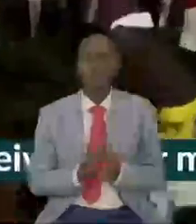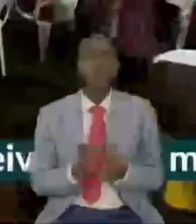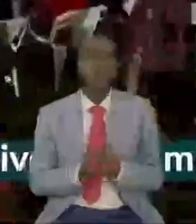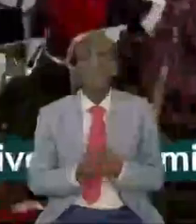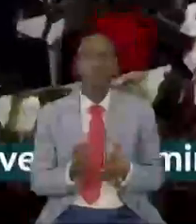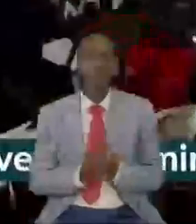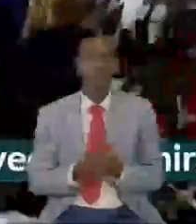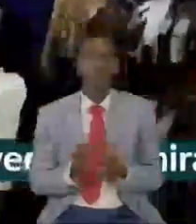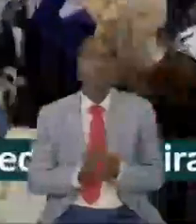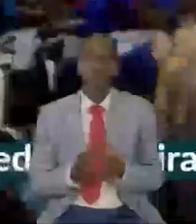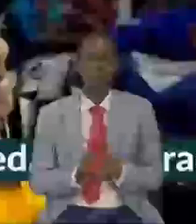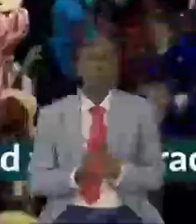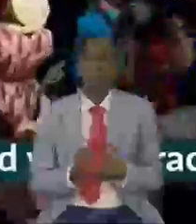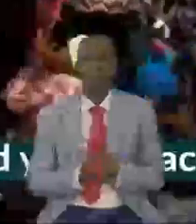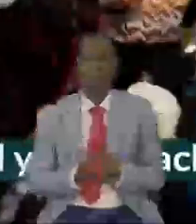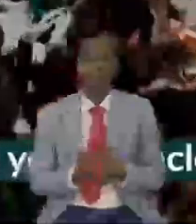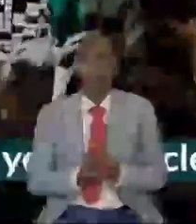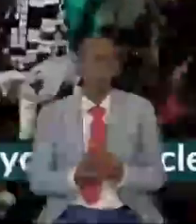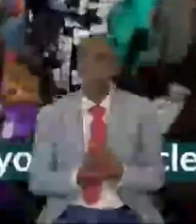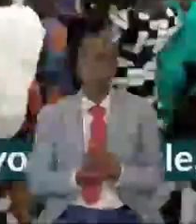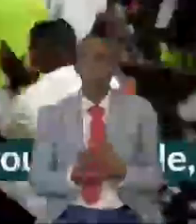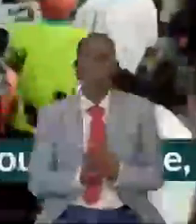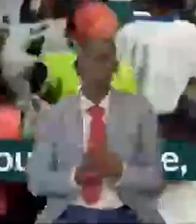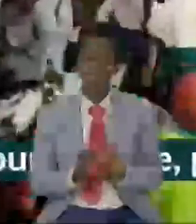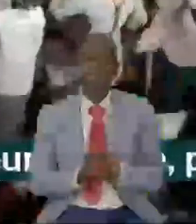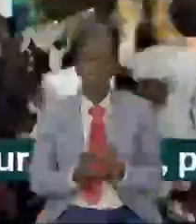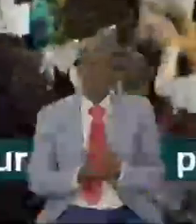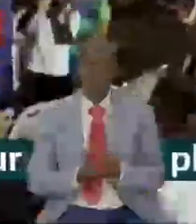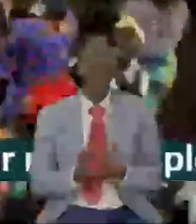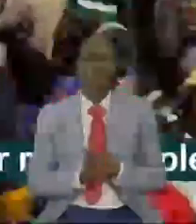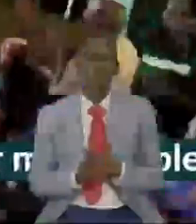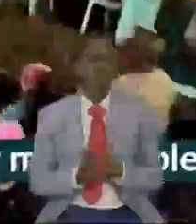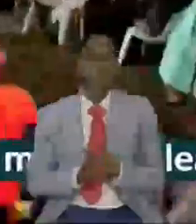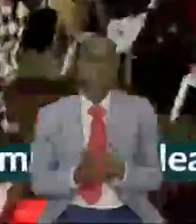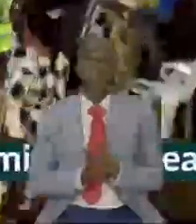Toujours debout, acclamez très fort le Seigneur. Acclamez très fort, très fort,